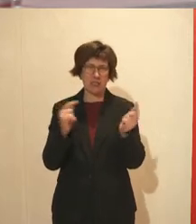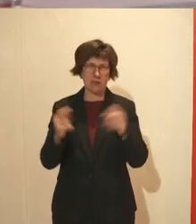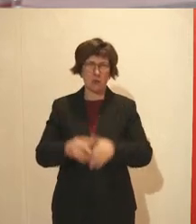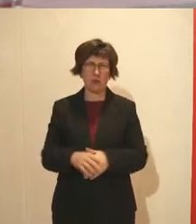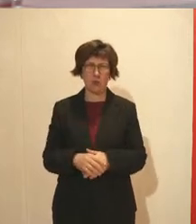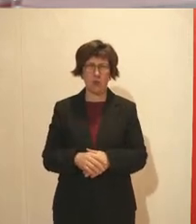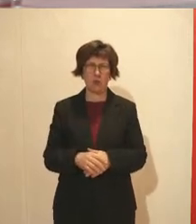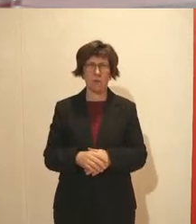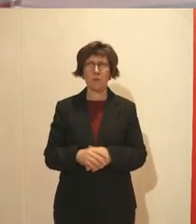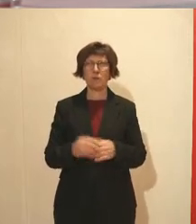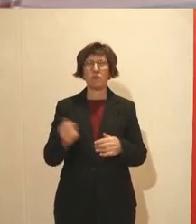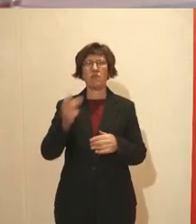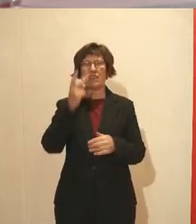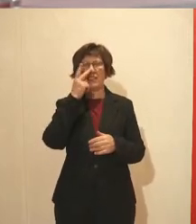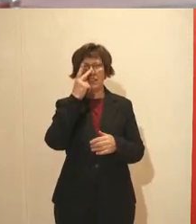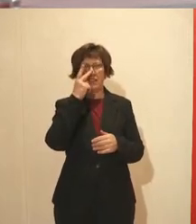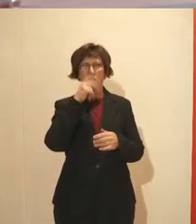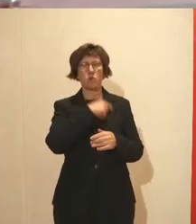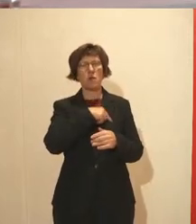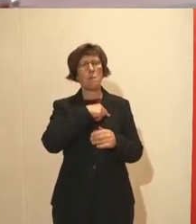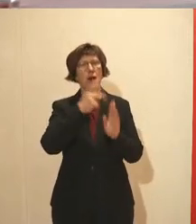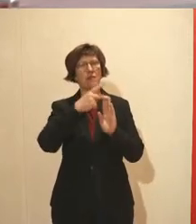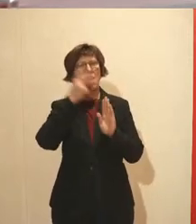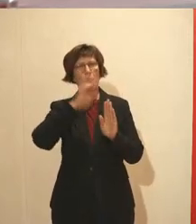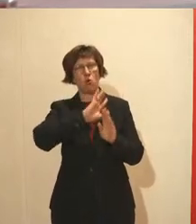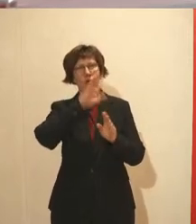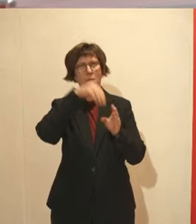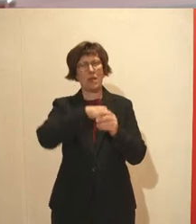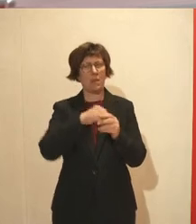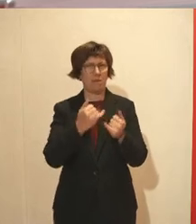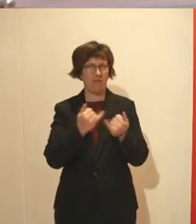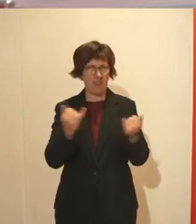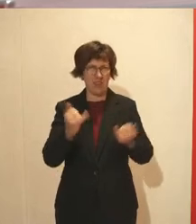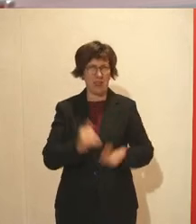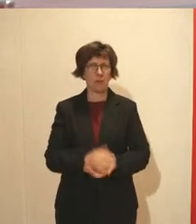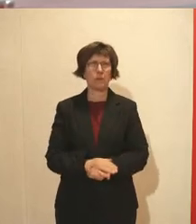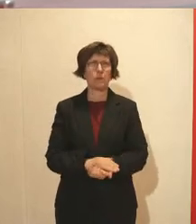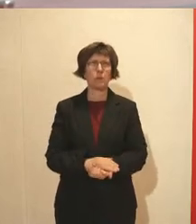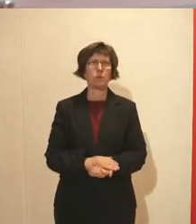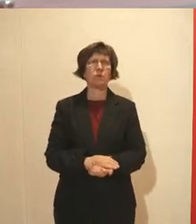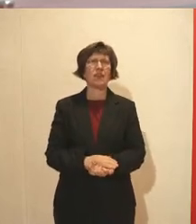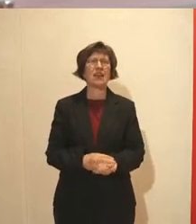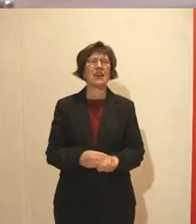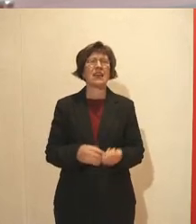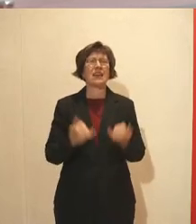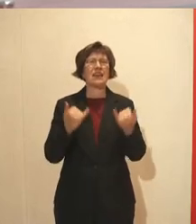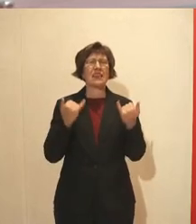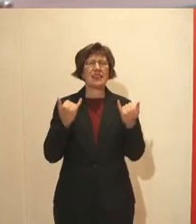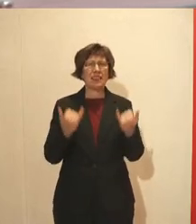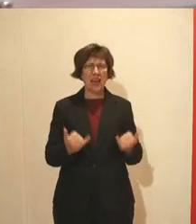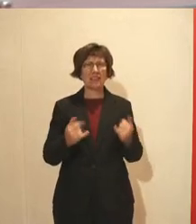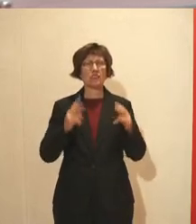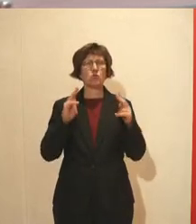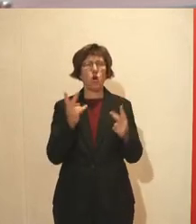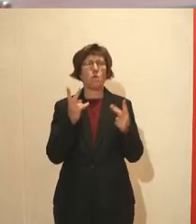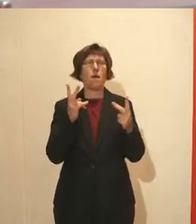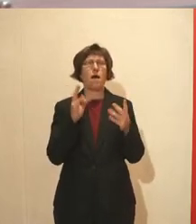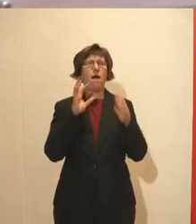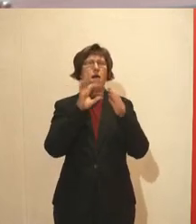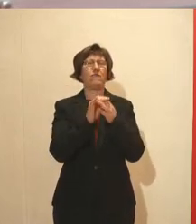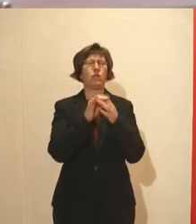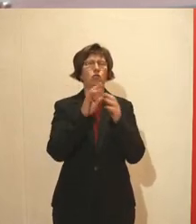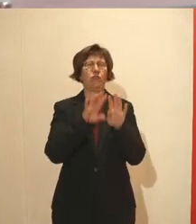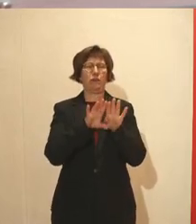sind und wie das in das parteiprogramm mit einfließen wird jetzt haben sie noch mal um auch so einen